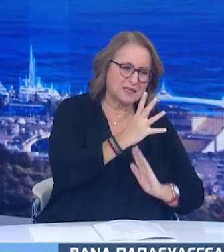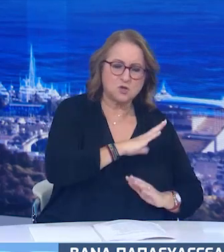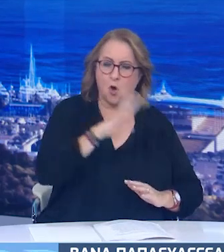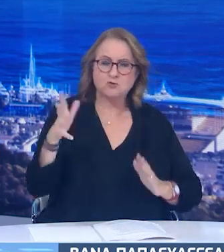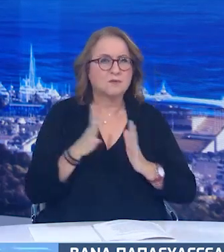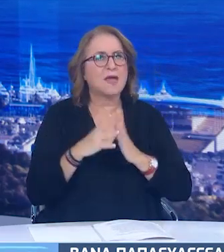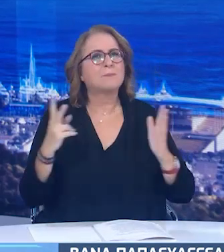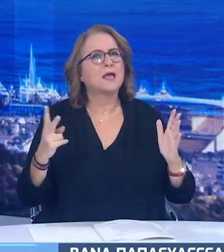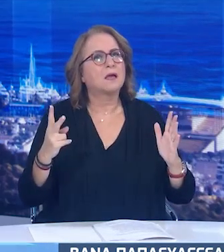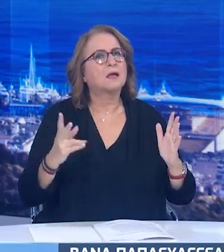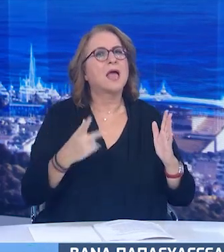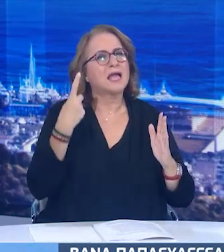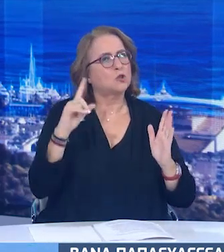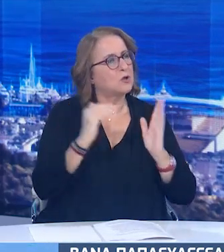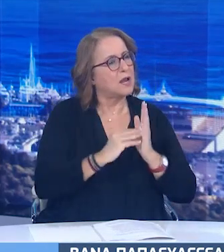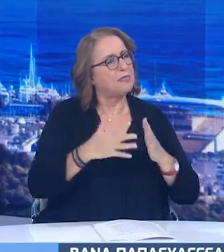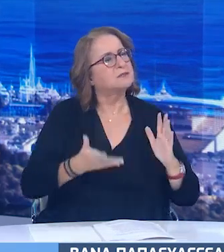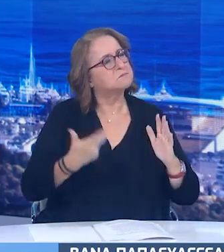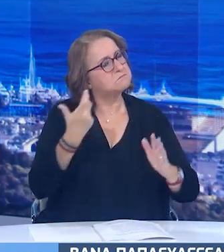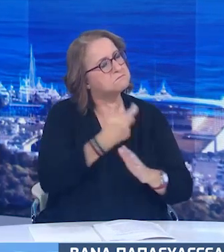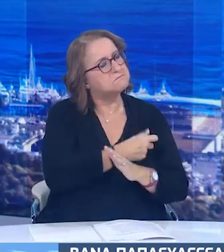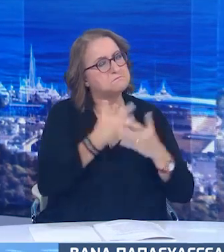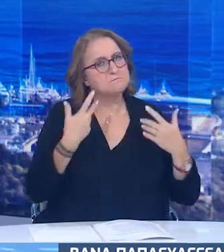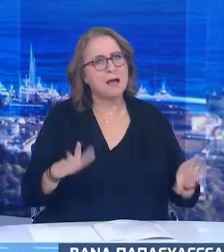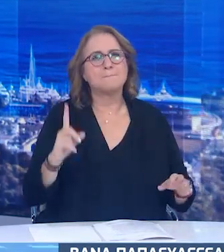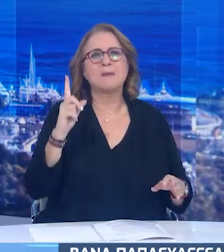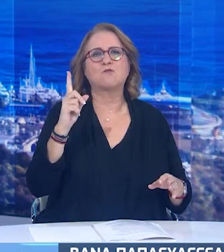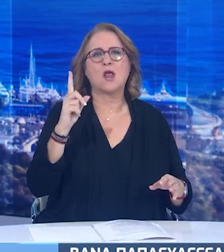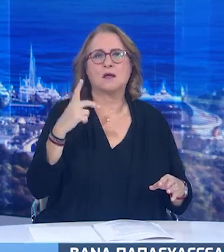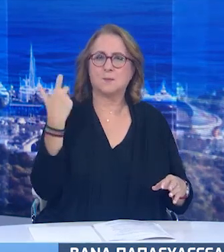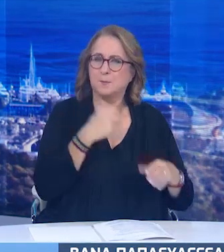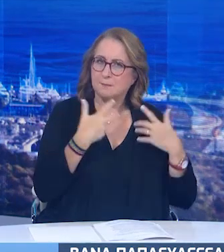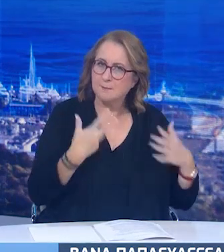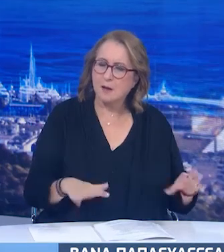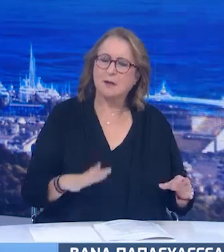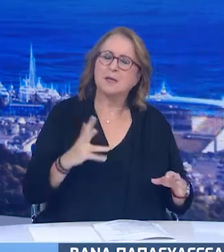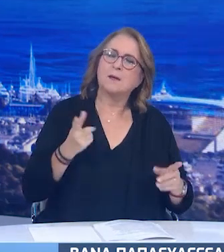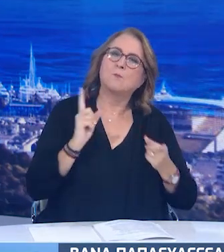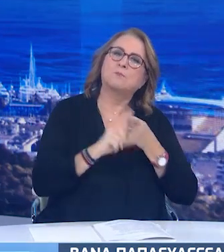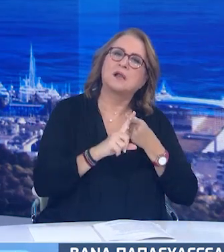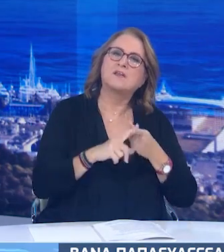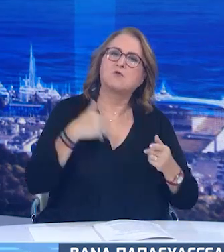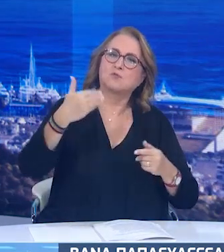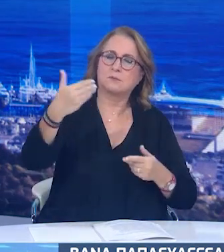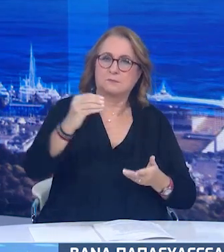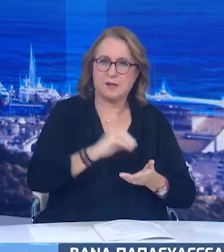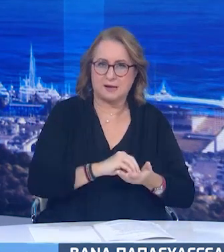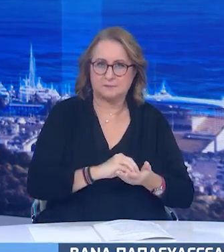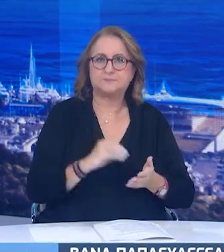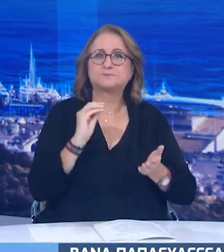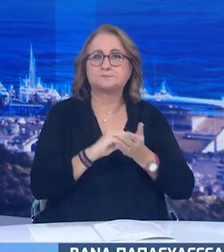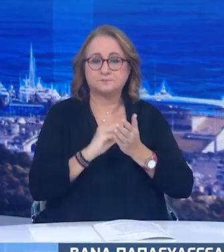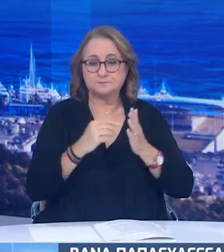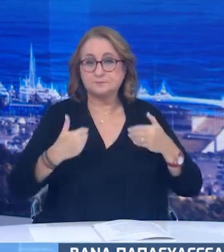δόση ή προγραμματίσει το ραντεβού τους. Συνολικά στην επικράτεια, το 24% των εφήβων ηλικίας κάτω των 18 ετών,